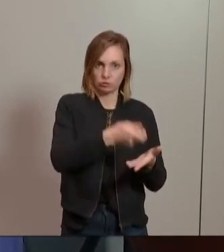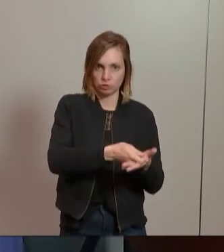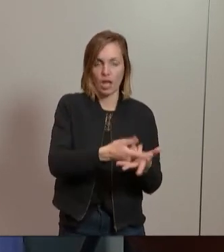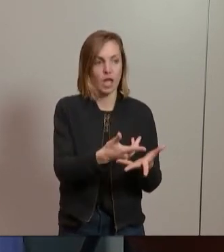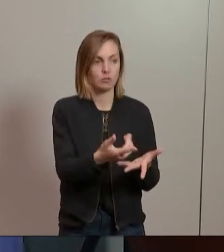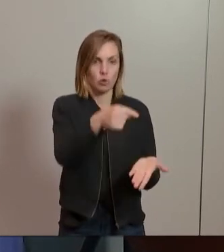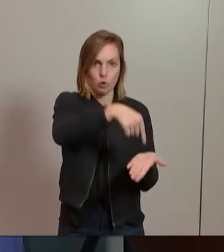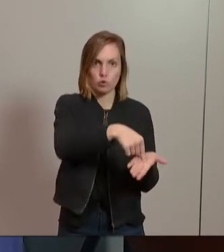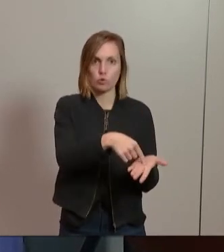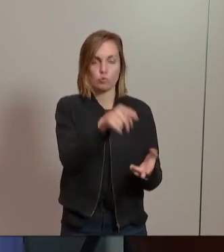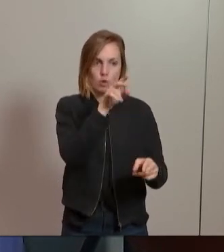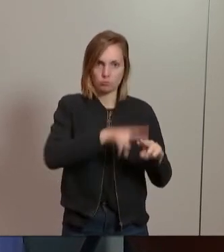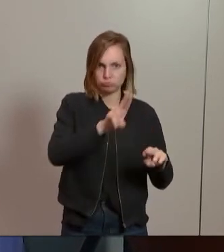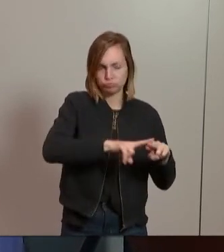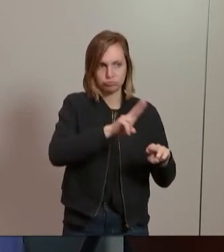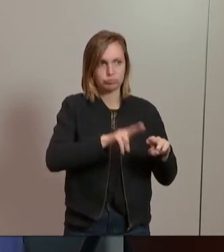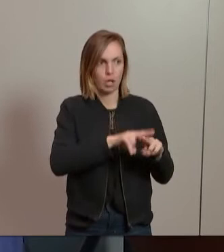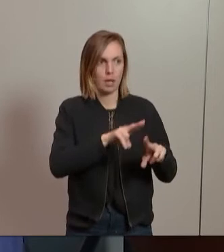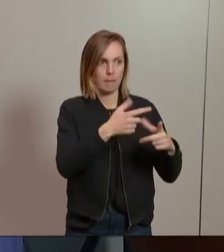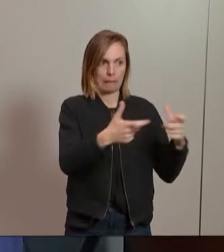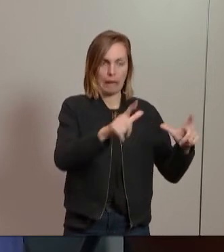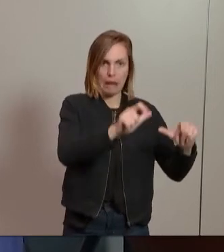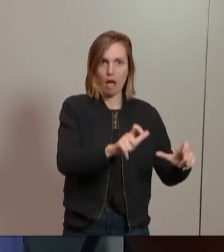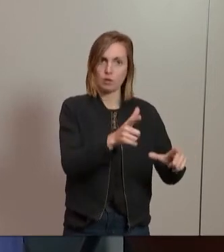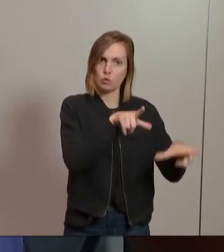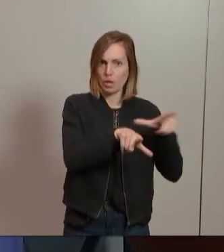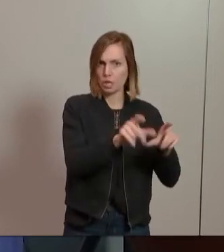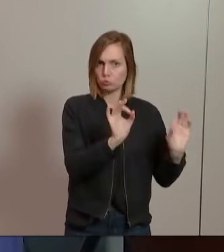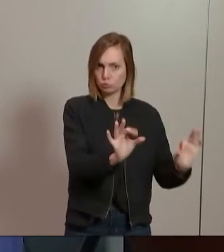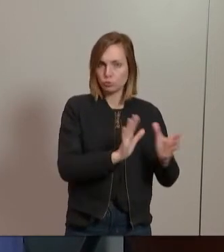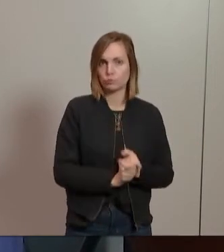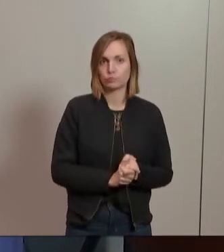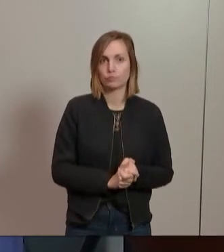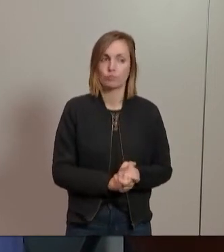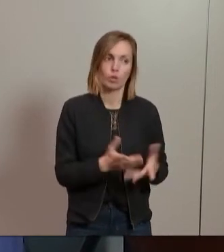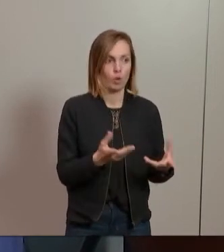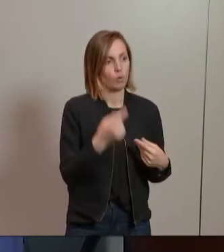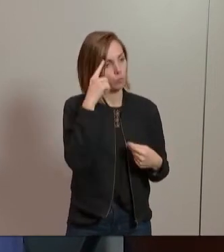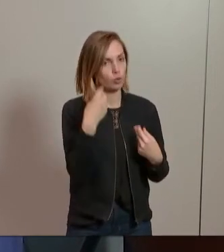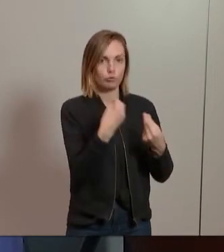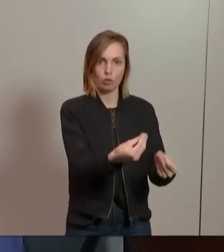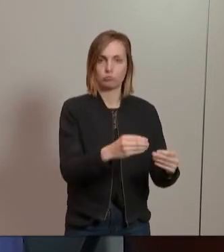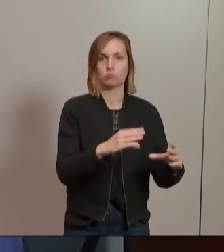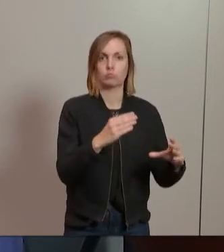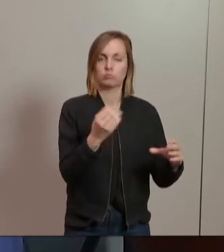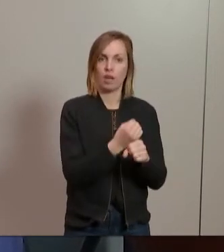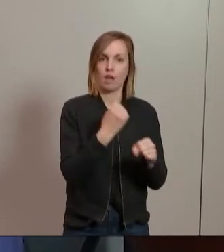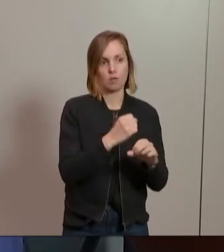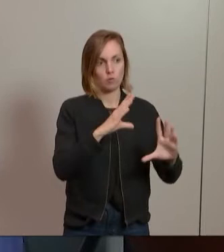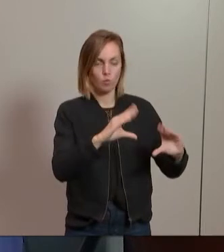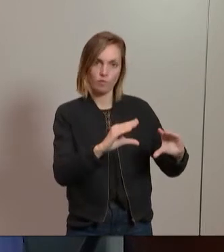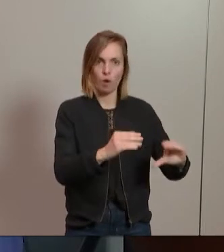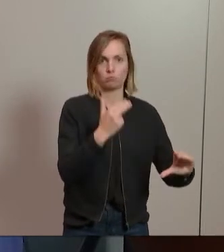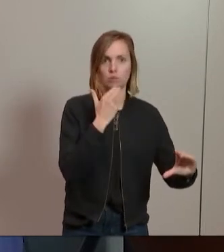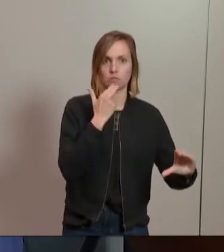local réaménagé, équipé et sur la base d'un loyer modéré. Afin de pouvoir exercer dans de bonnes conditions, les médecins souhaitant aujourd'hui s'y installer